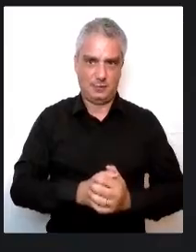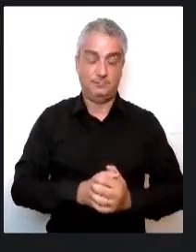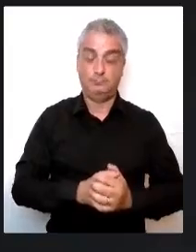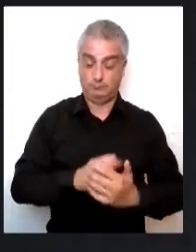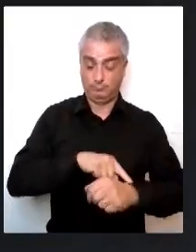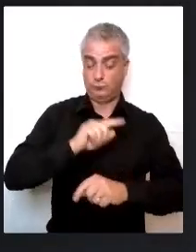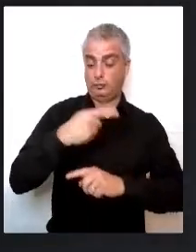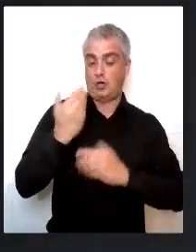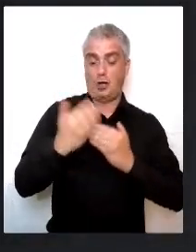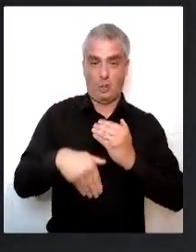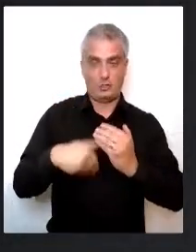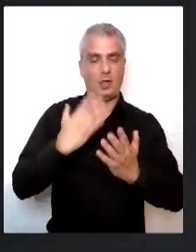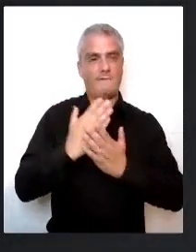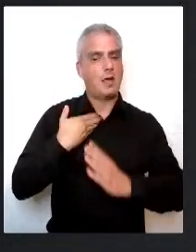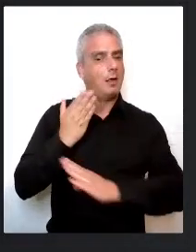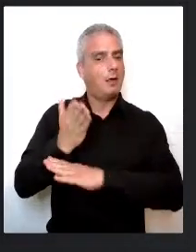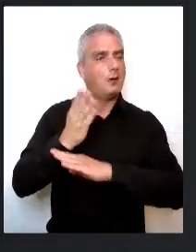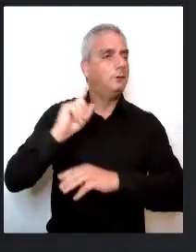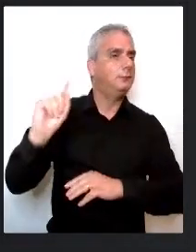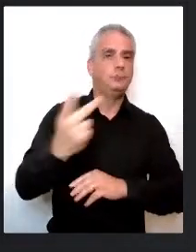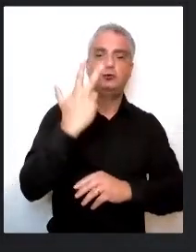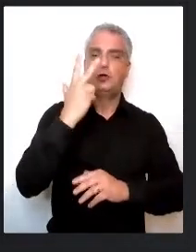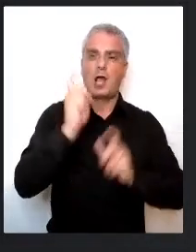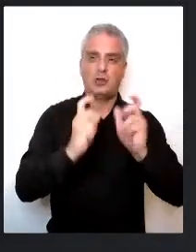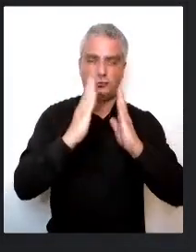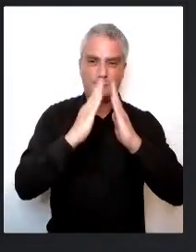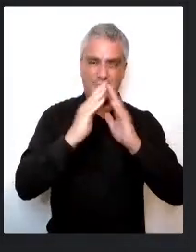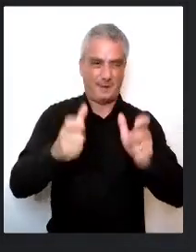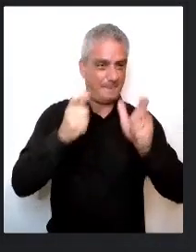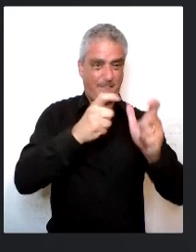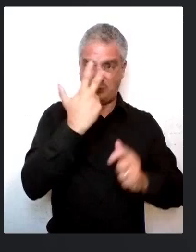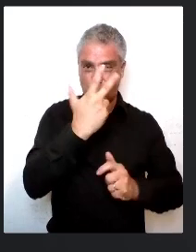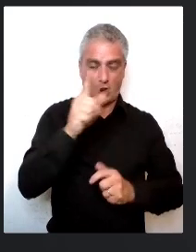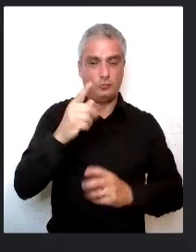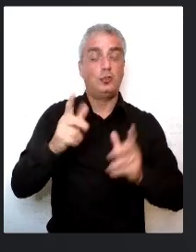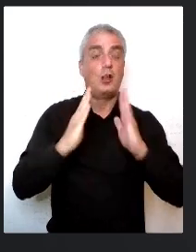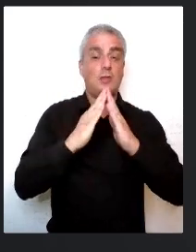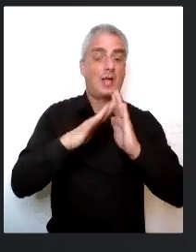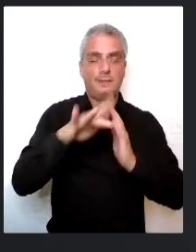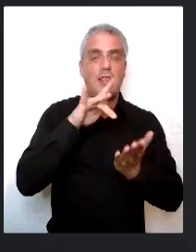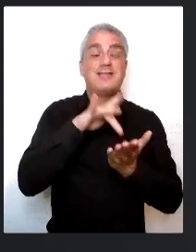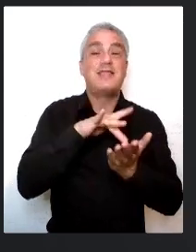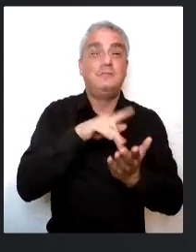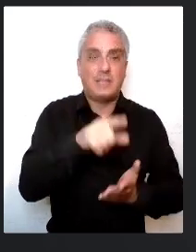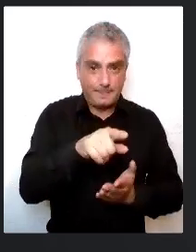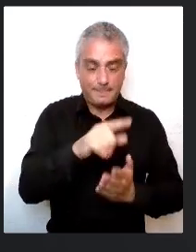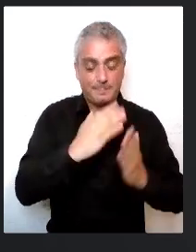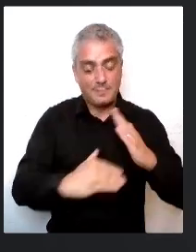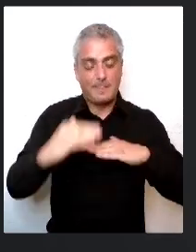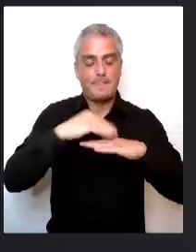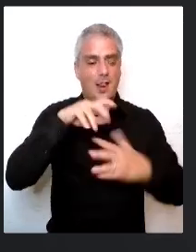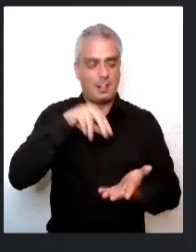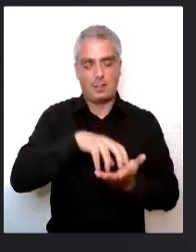האחרונה פנינו לתושבי שלושת הבניינים בדחיה תושבי הבניינים האלו נמצאים מעל הנכסים